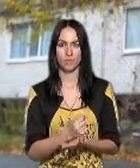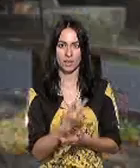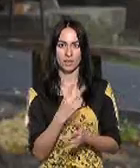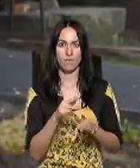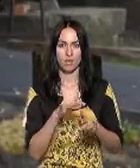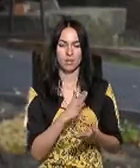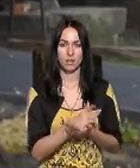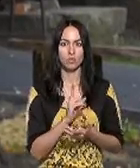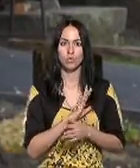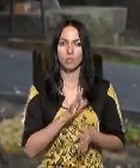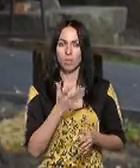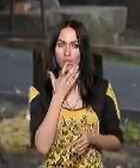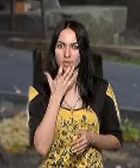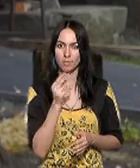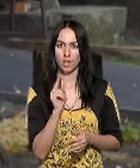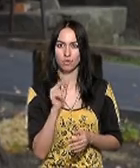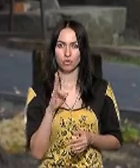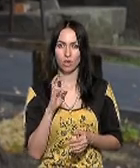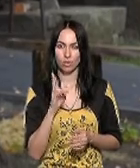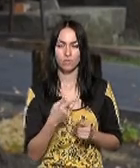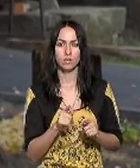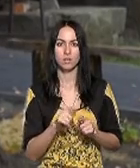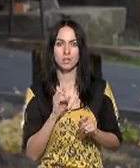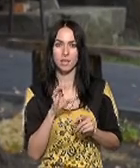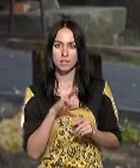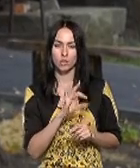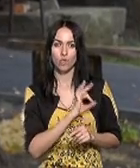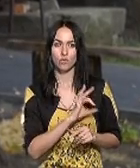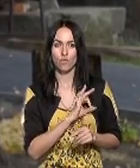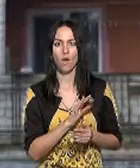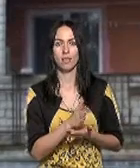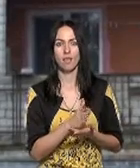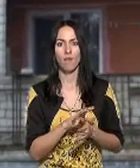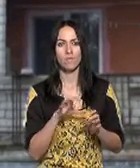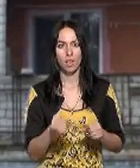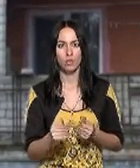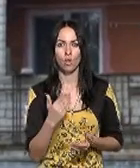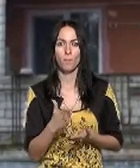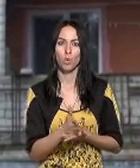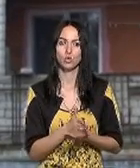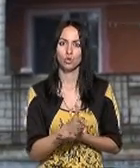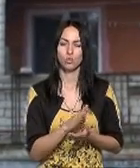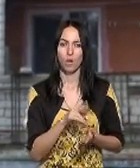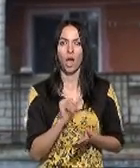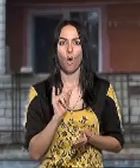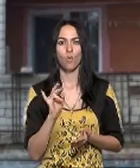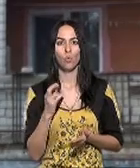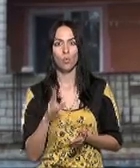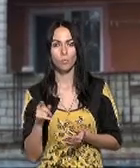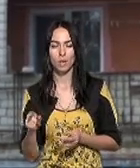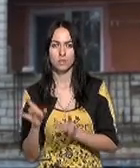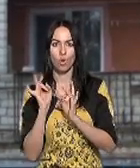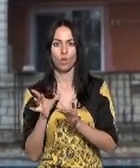Відсутність тепла у Чкалівському розслідують за статтею «Зловживання владою або службовим становищем». У Куп'янську – розтрата майна шляхом